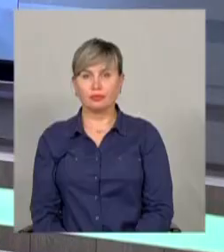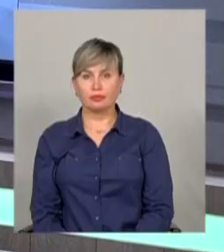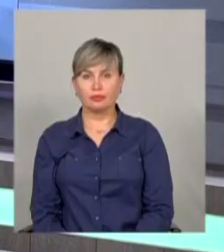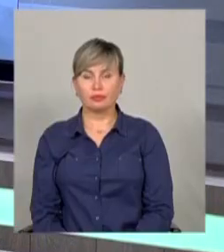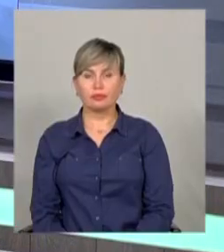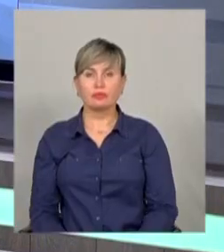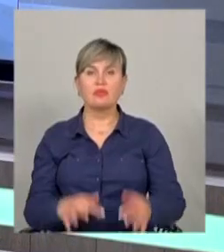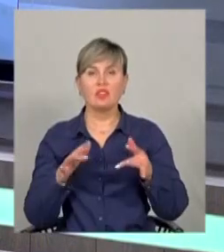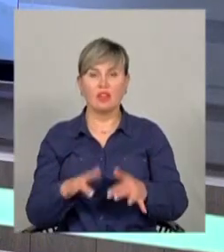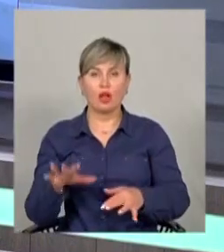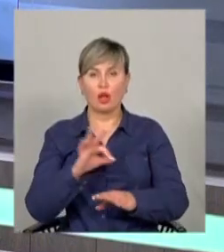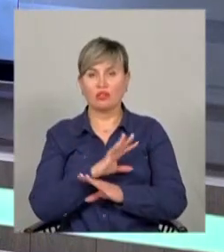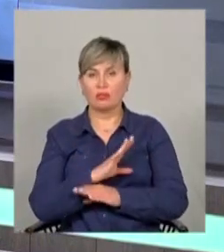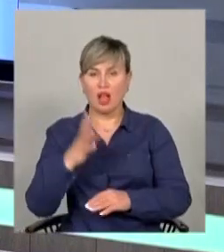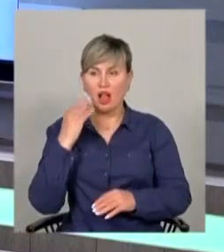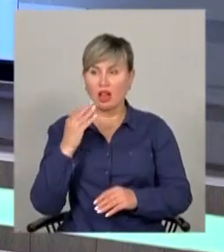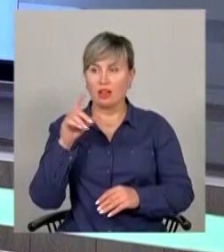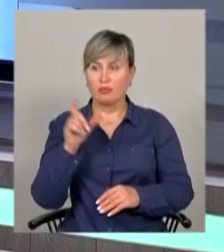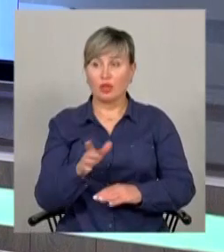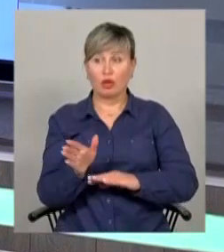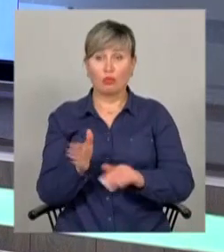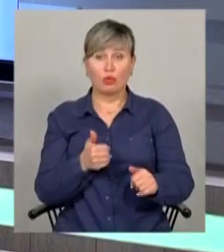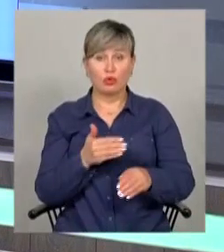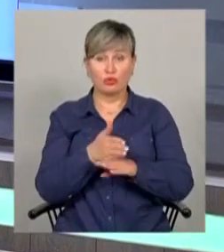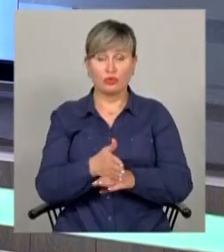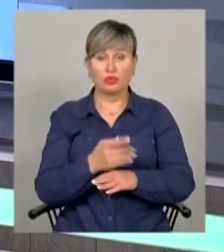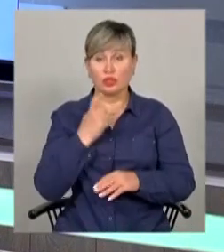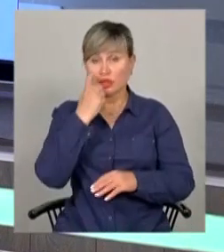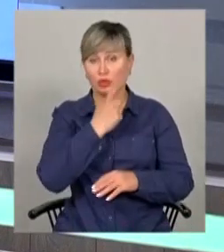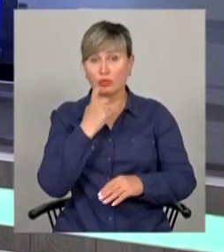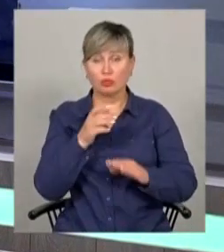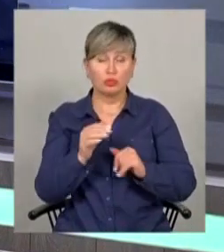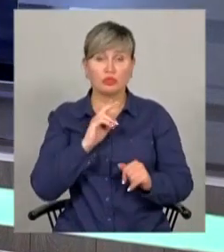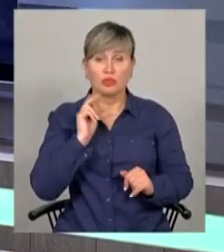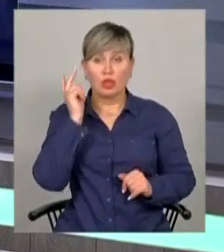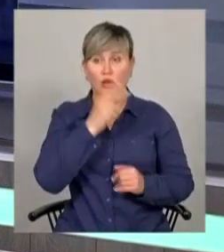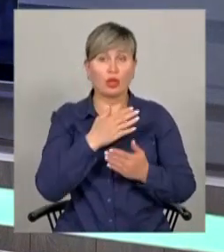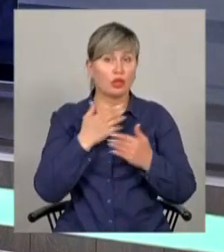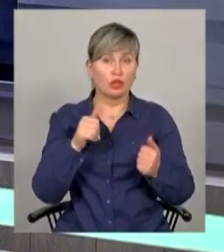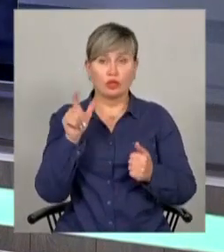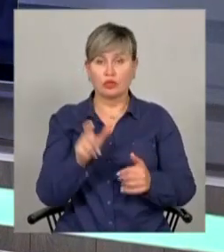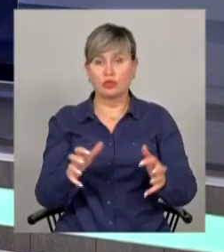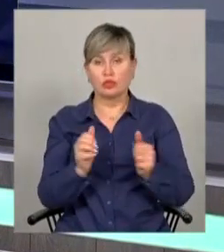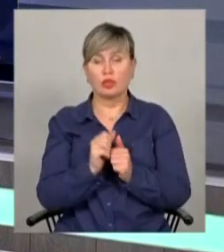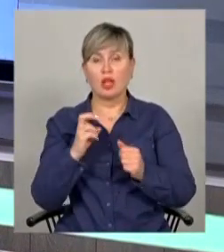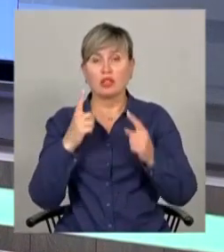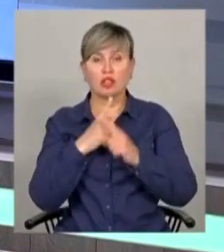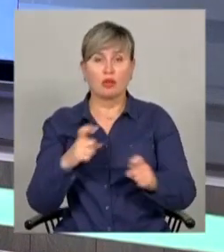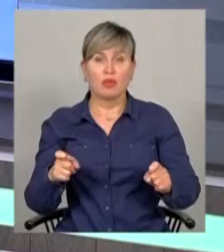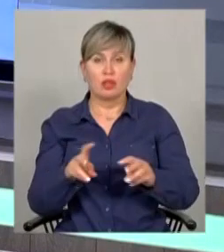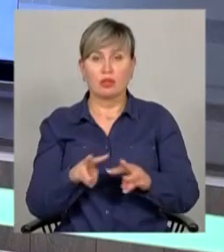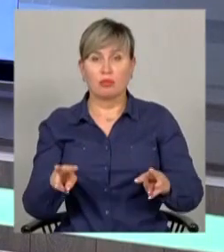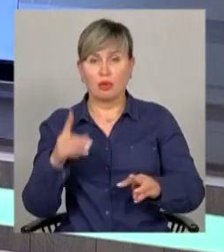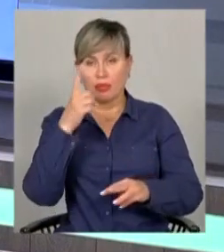В деле о смерти алматинки после визита к стоматологу спустя 2 года нет подозреваемого. Как сообщили в департаменте